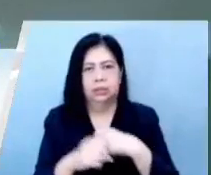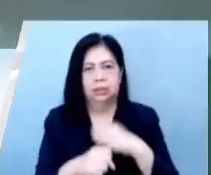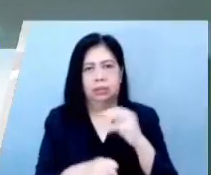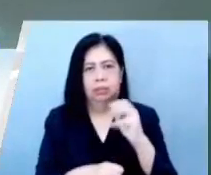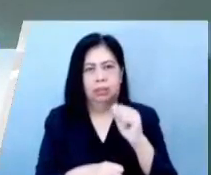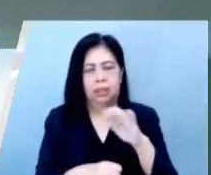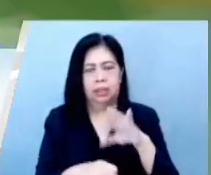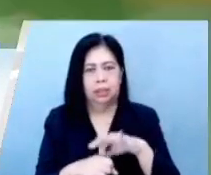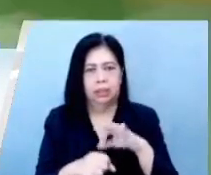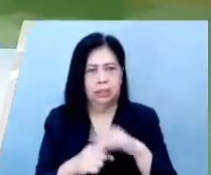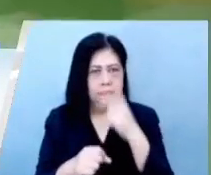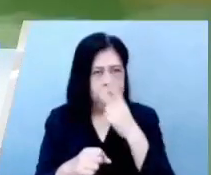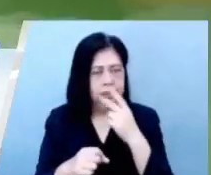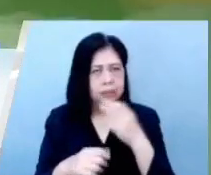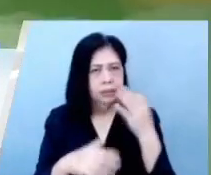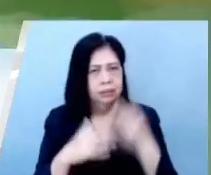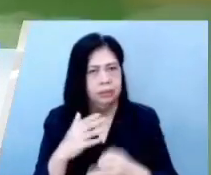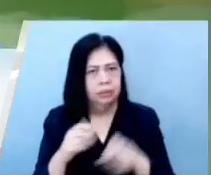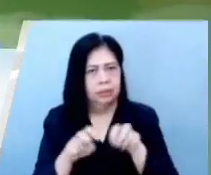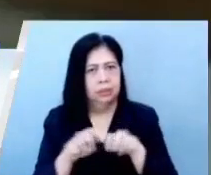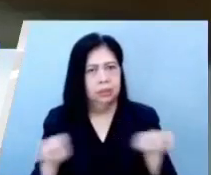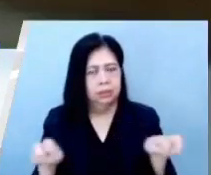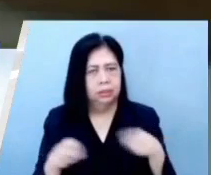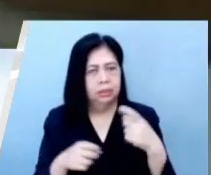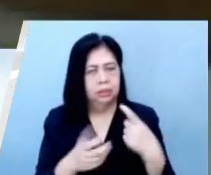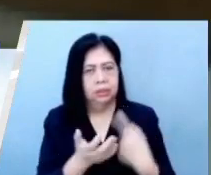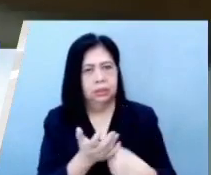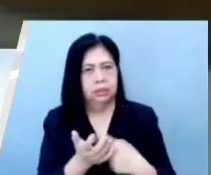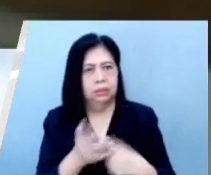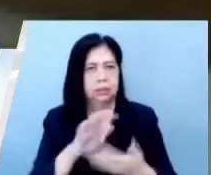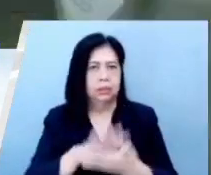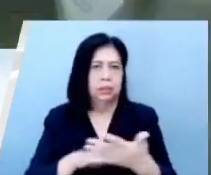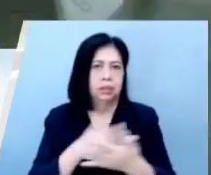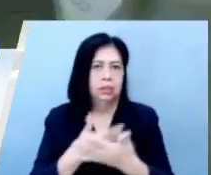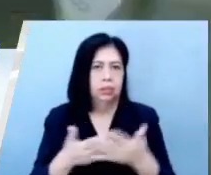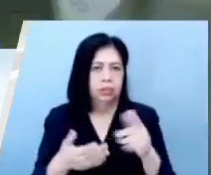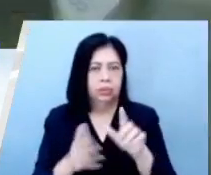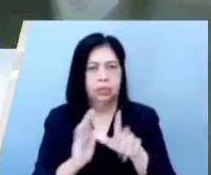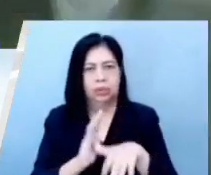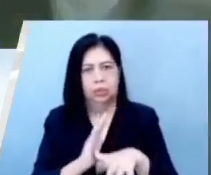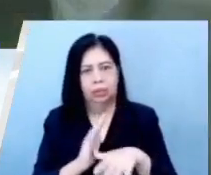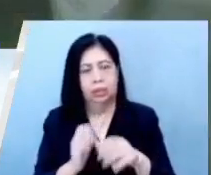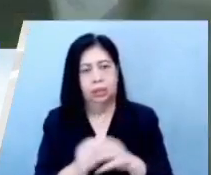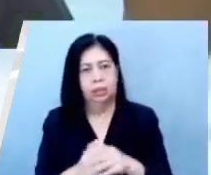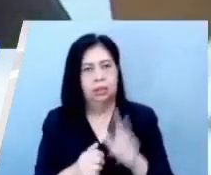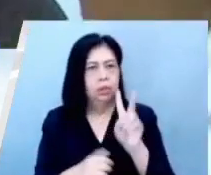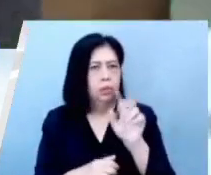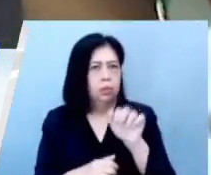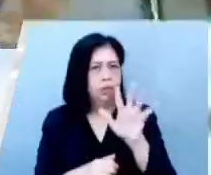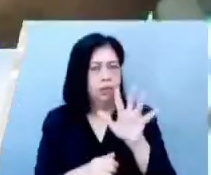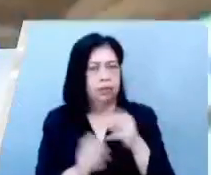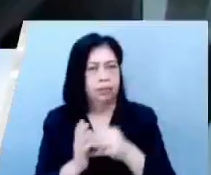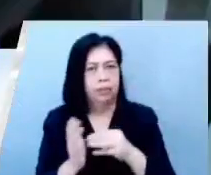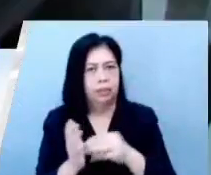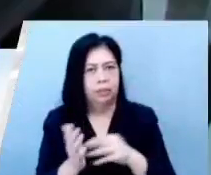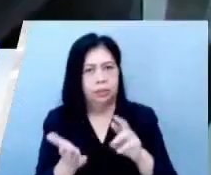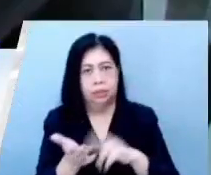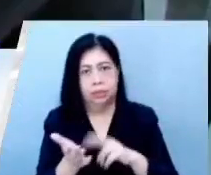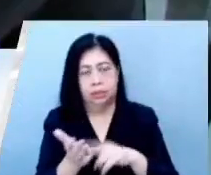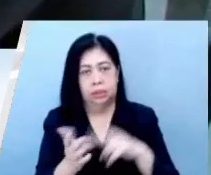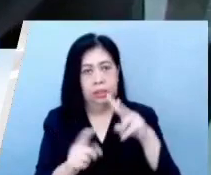ma-finalize ang Commission on Bank ang nasabing schedule ng COMELEC. Nasa 2.5 million ang natanggap nilang registration application sa